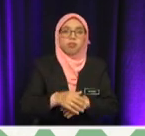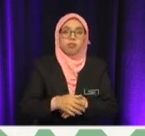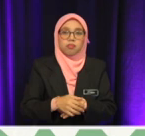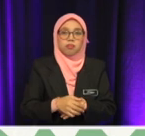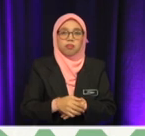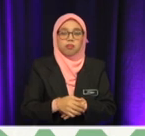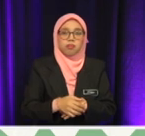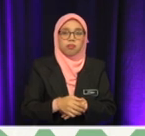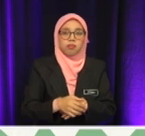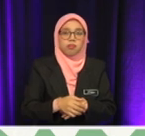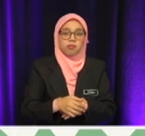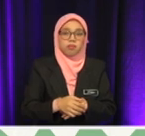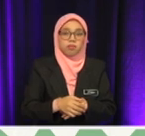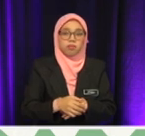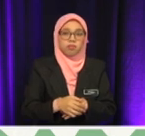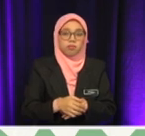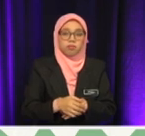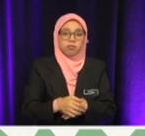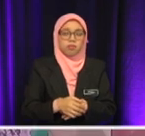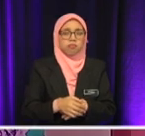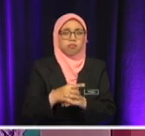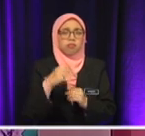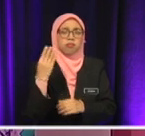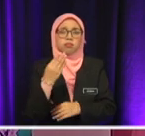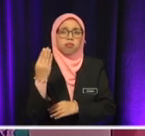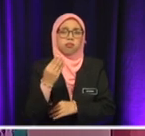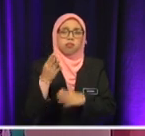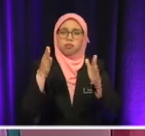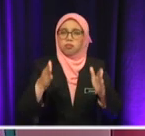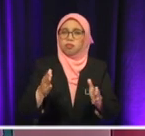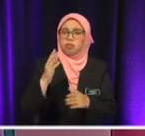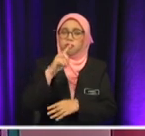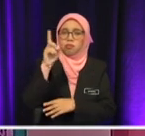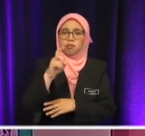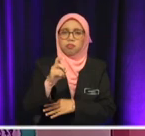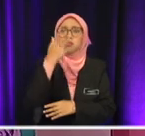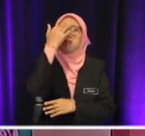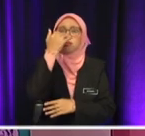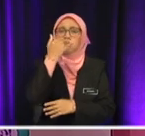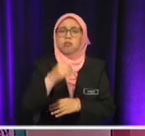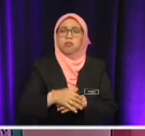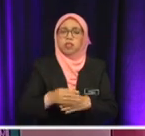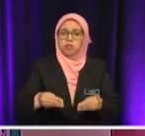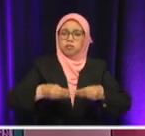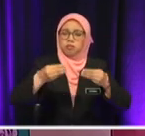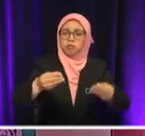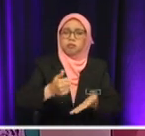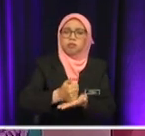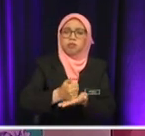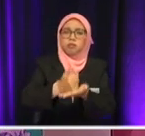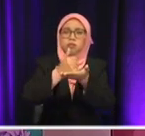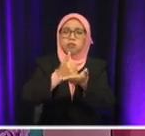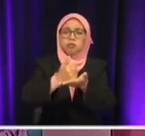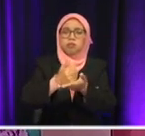pertolongan cemas yang baik. Okey, selalunya orang akan tanya, okey, apa sebab kita kena bagi pertolongan cemas? Tujuan kita beri bantuan awal.